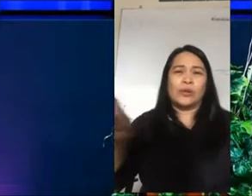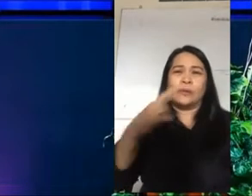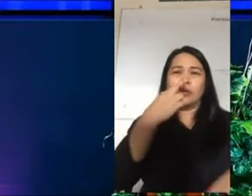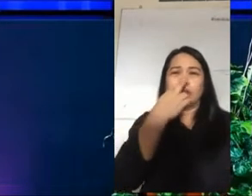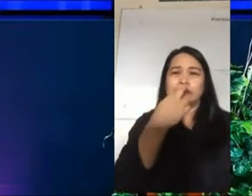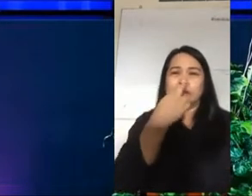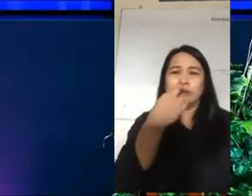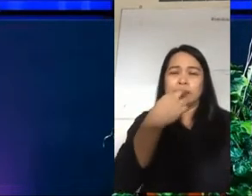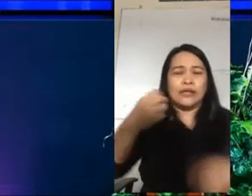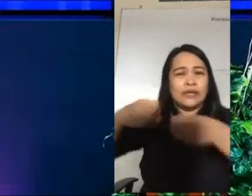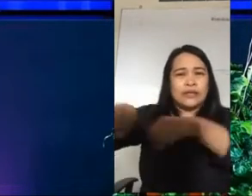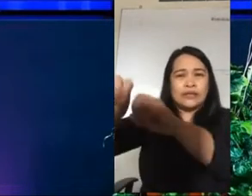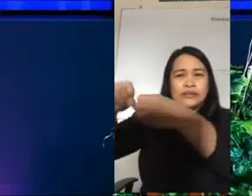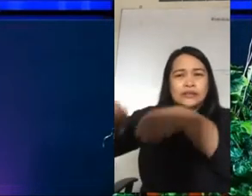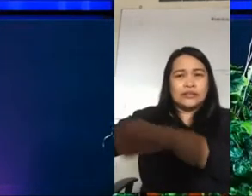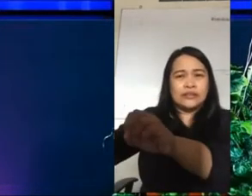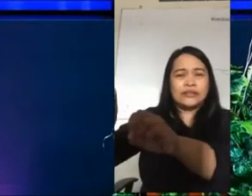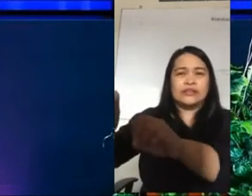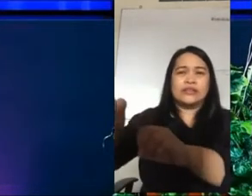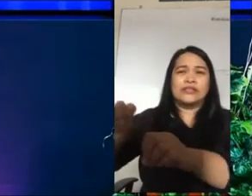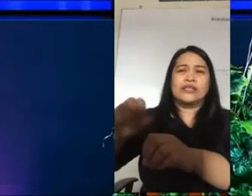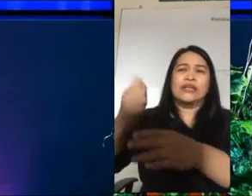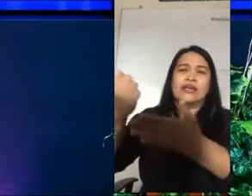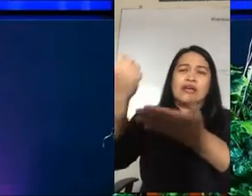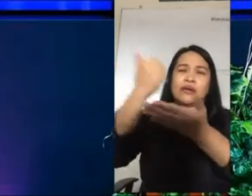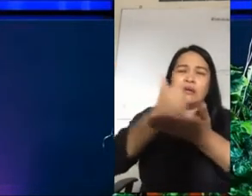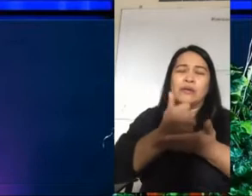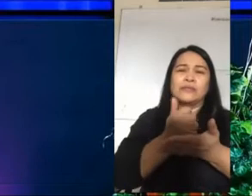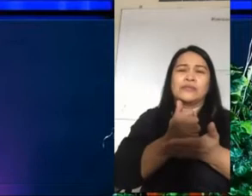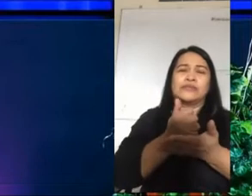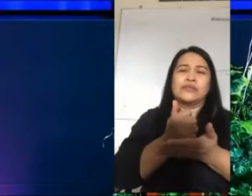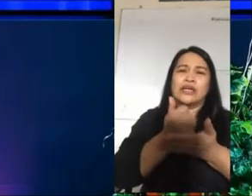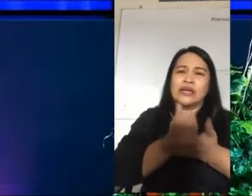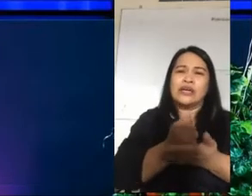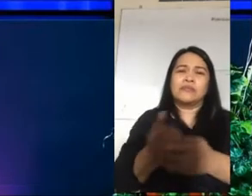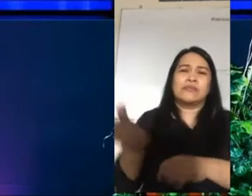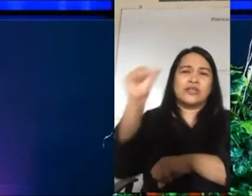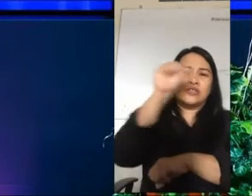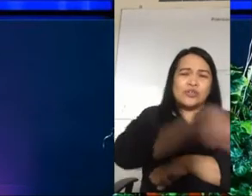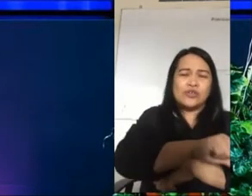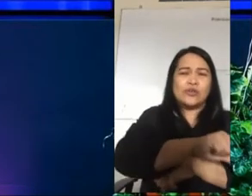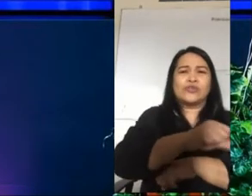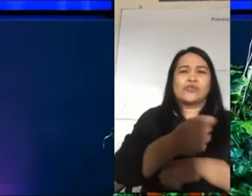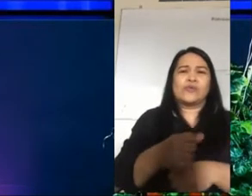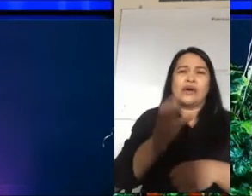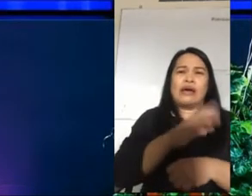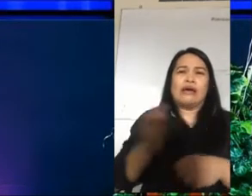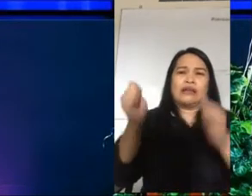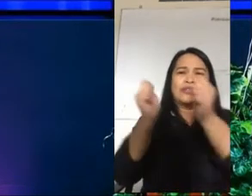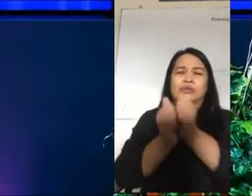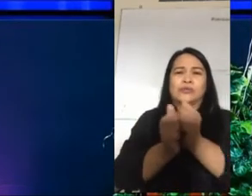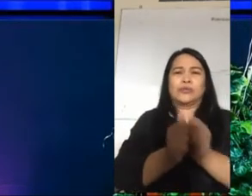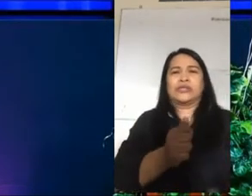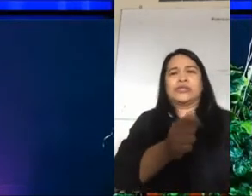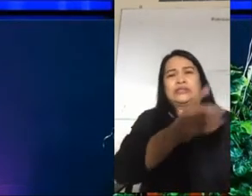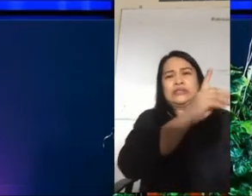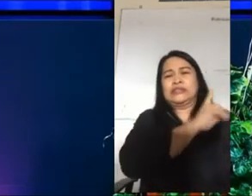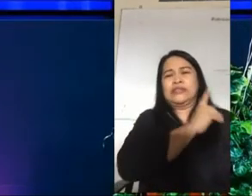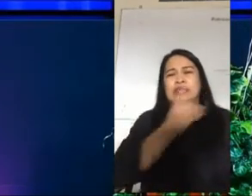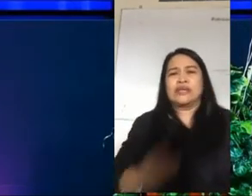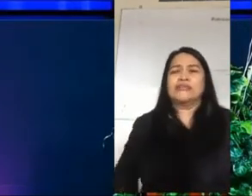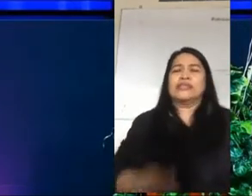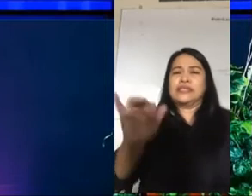na tumulong kay Joshua. Ang Diyos na sumama kay David at sa napakarami pa niyang mga anak ay parehong